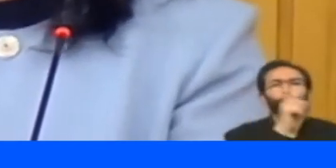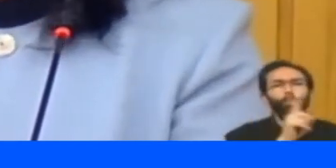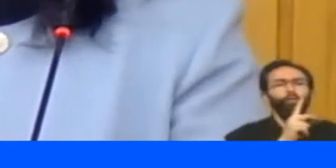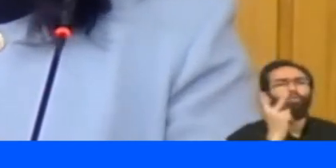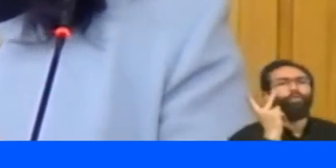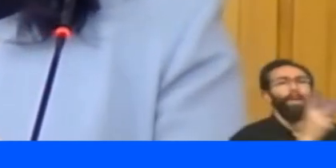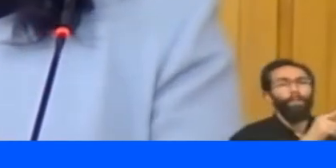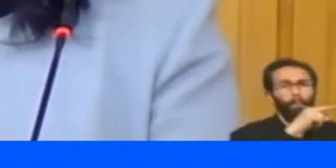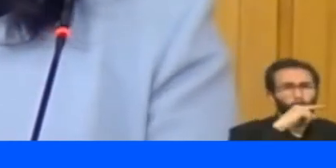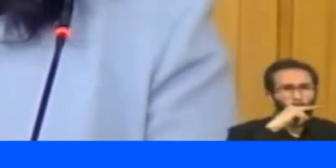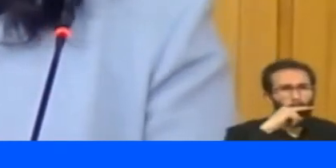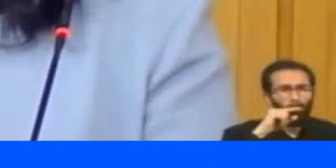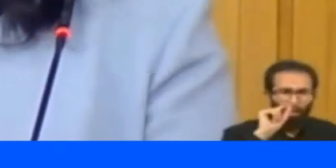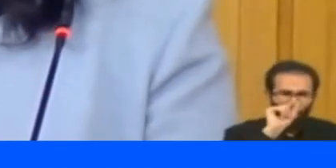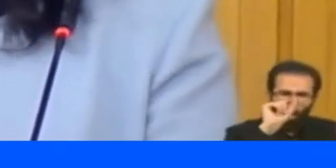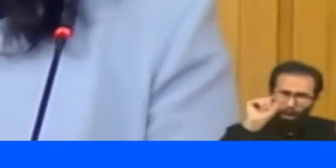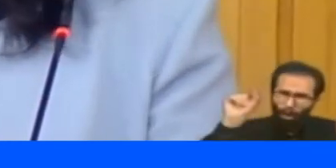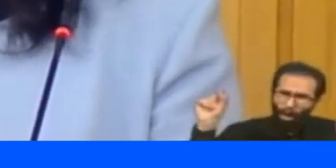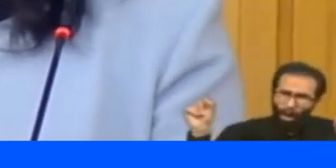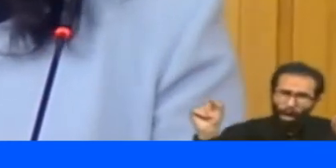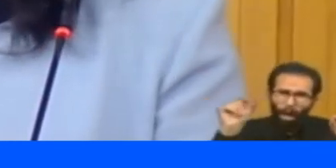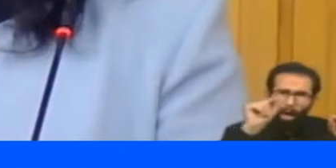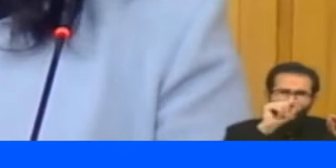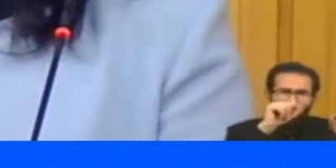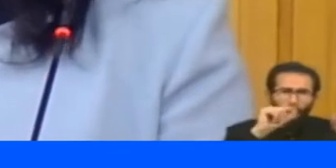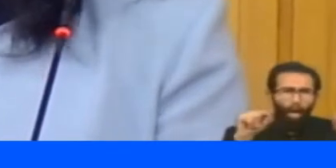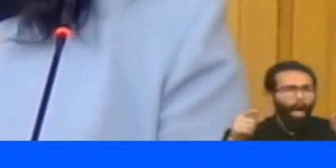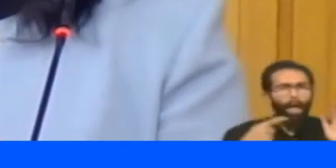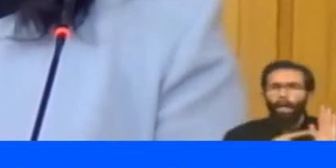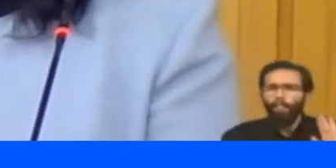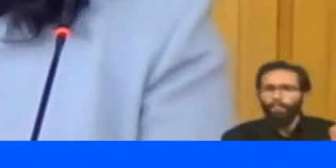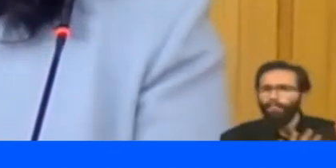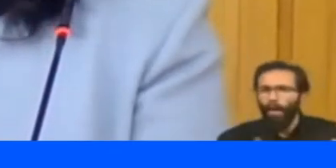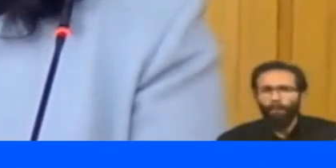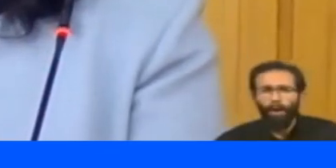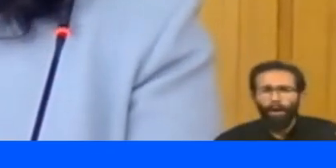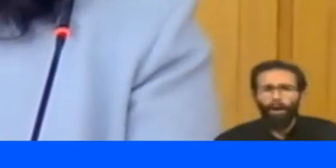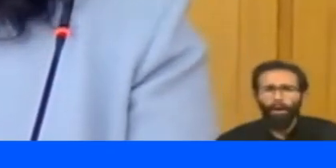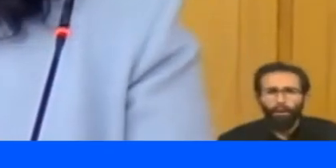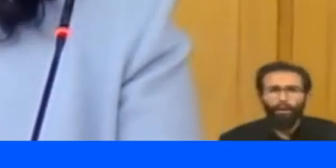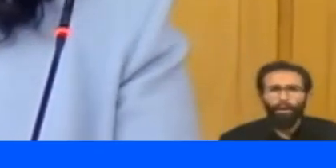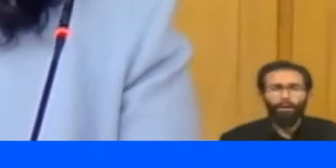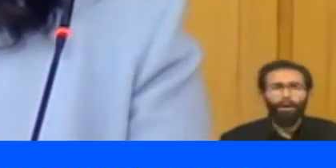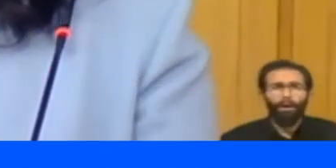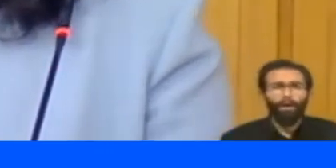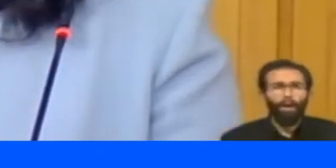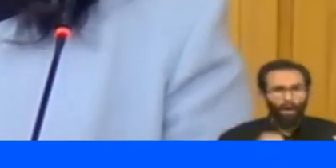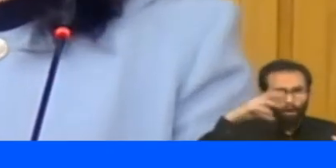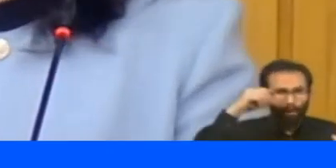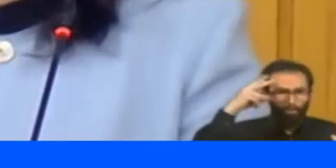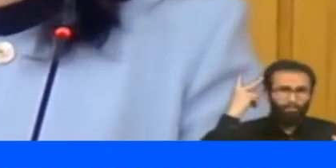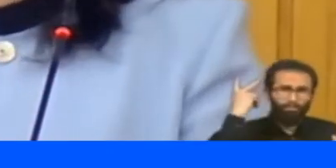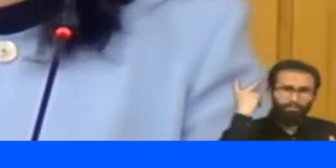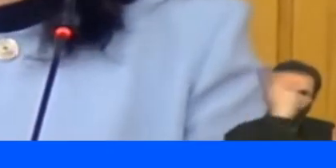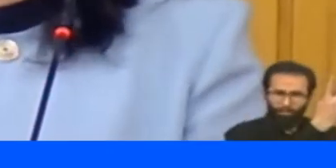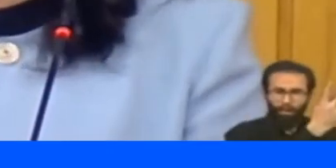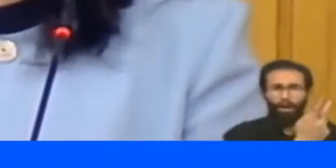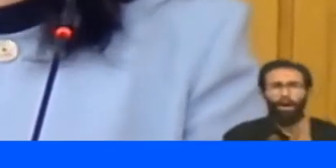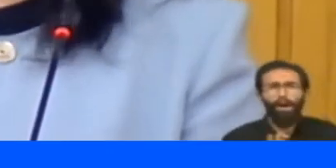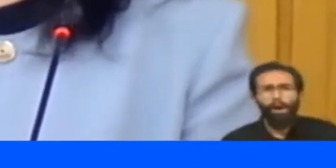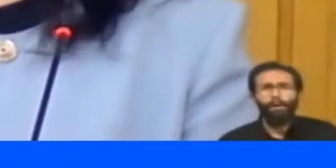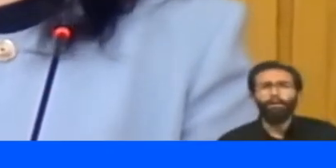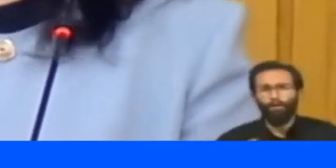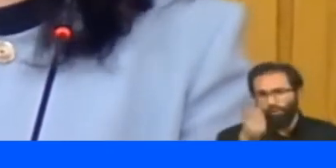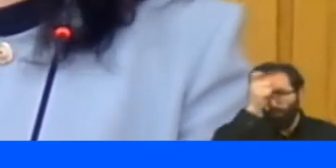kırmızının gösterdiği bir diğer gerçek işe ise şudur sevgili arkadaşlar. AKP iktidarı